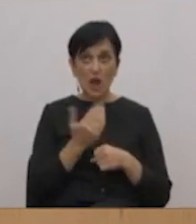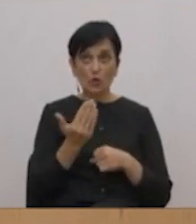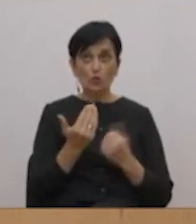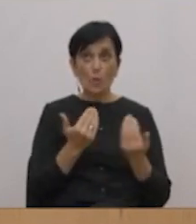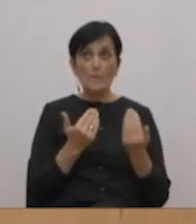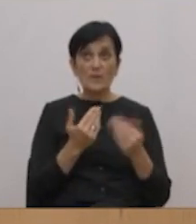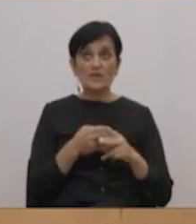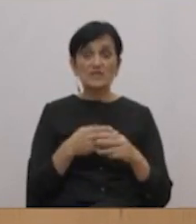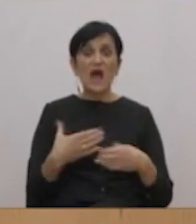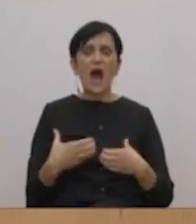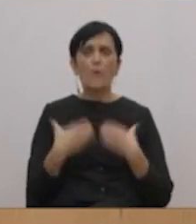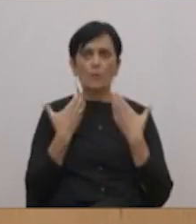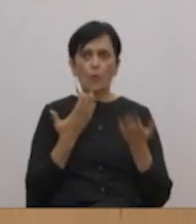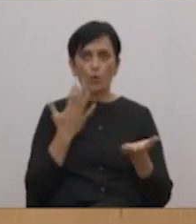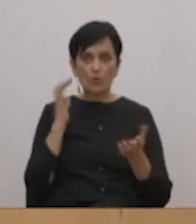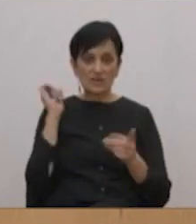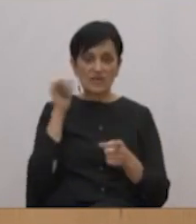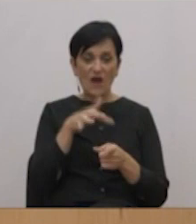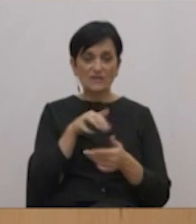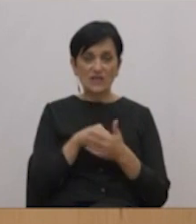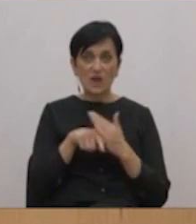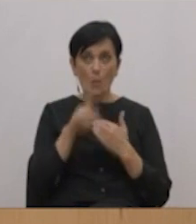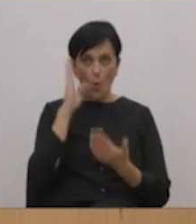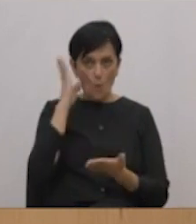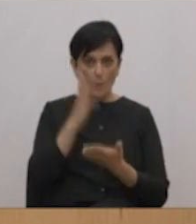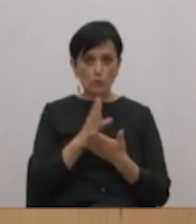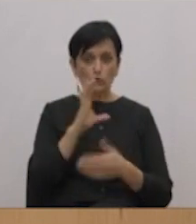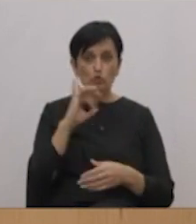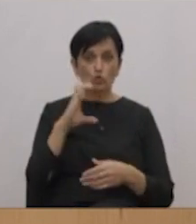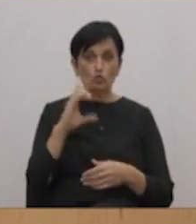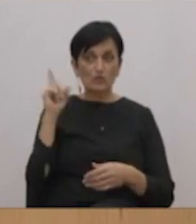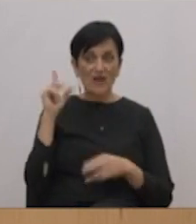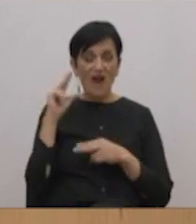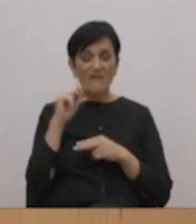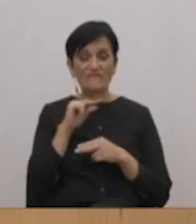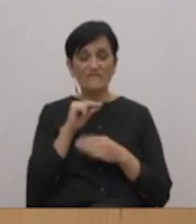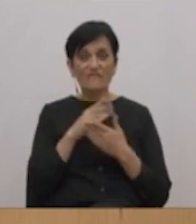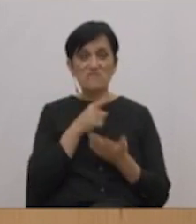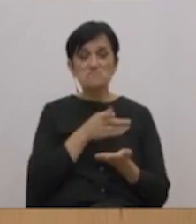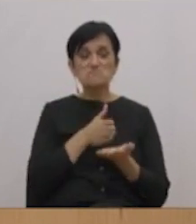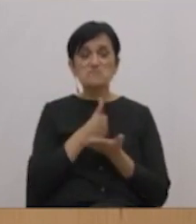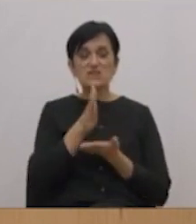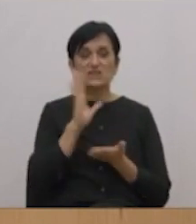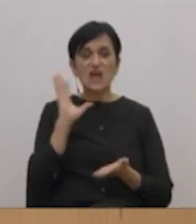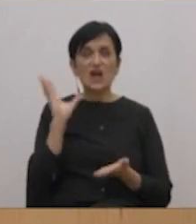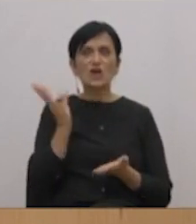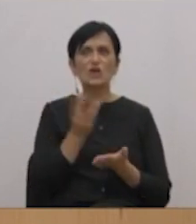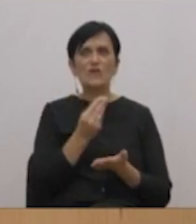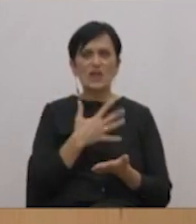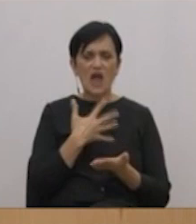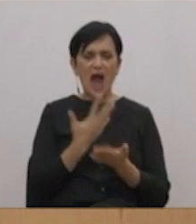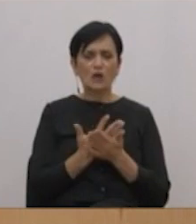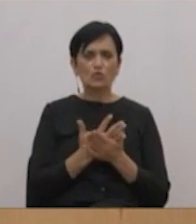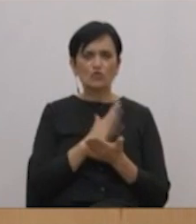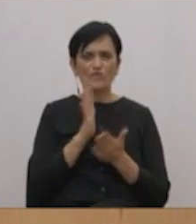ამ ამორალური თავდასხმის გამო, რომელიც პირდაპირ სუსისგან არის ნაკარნახევი და რომელიც მიზნად ისახავს ყველაზე აქტიური,